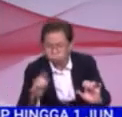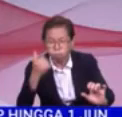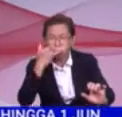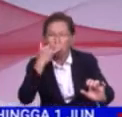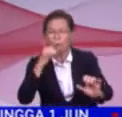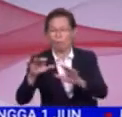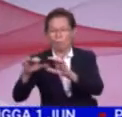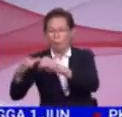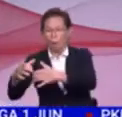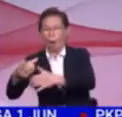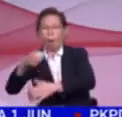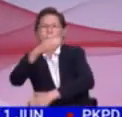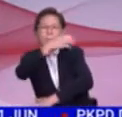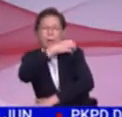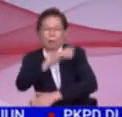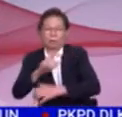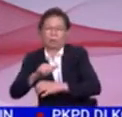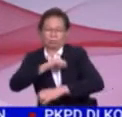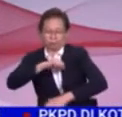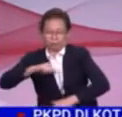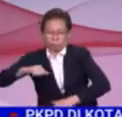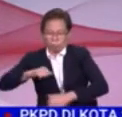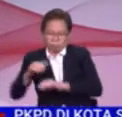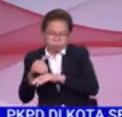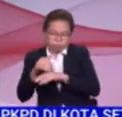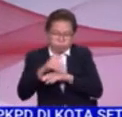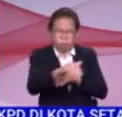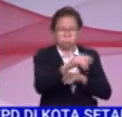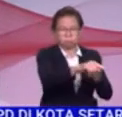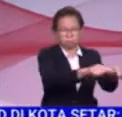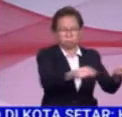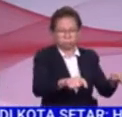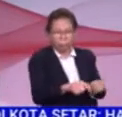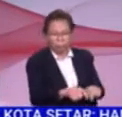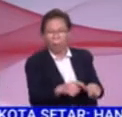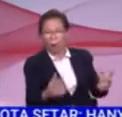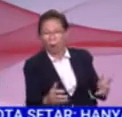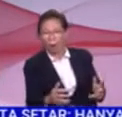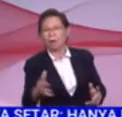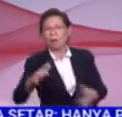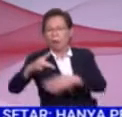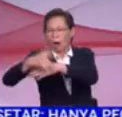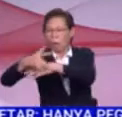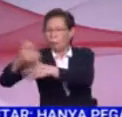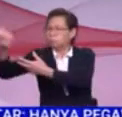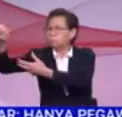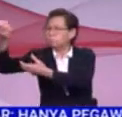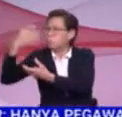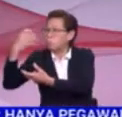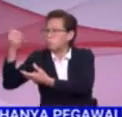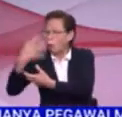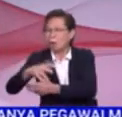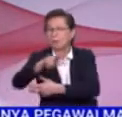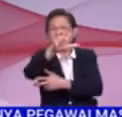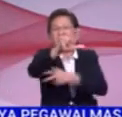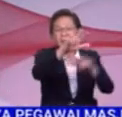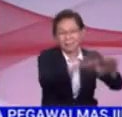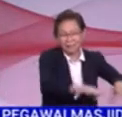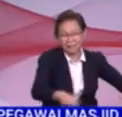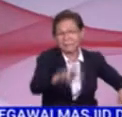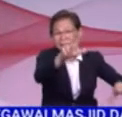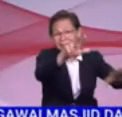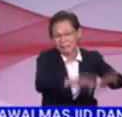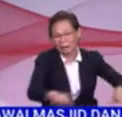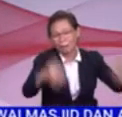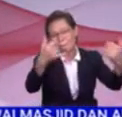sepasukan pegawai dan anggota digerakkan ke lokasi. Berdasarkan maklumat awal, tiga kanak-kanak lelaki itu bermain di